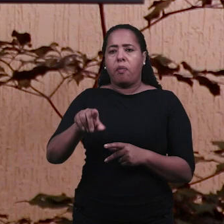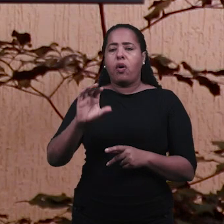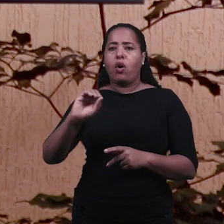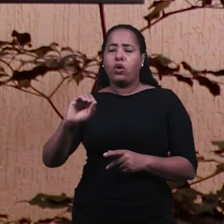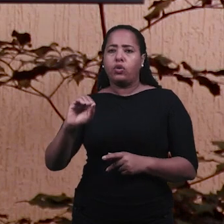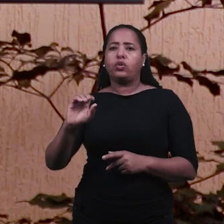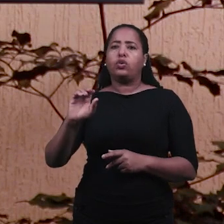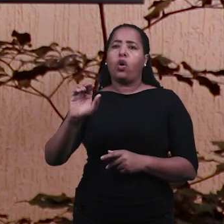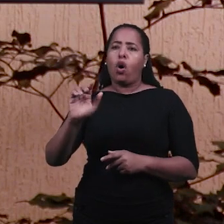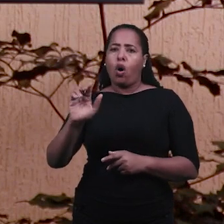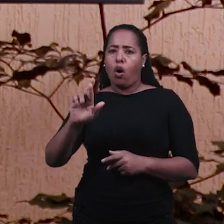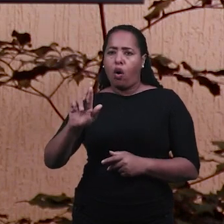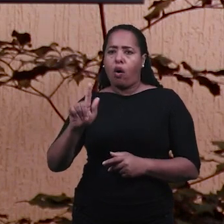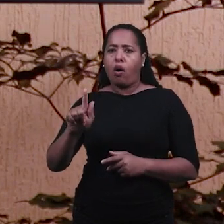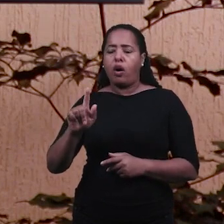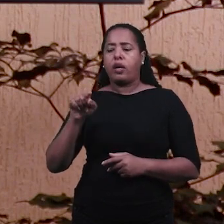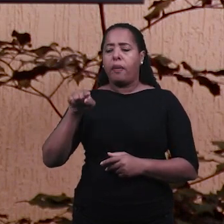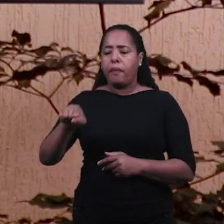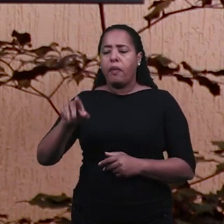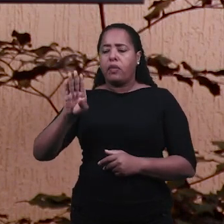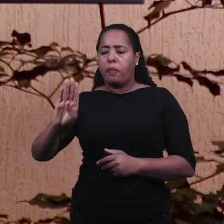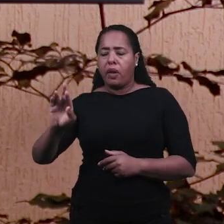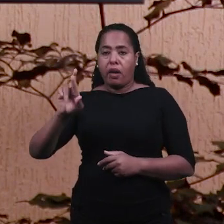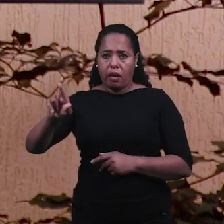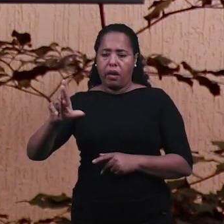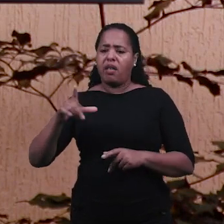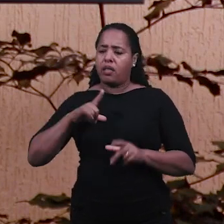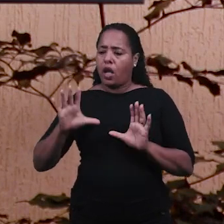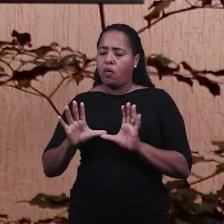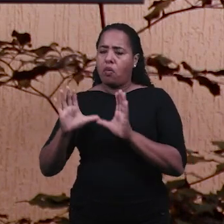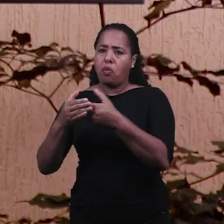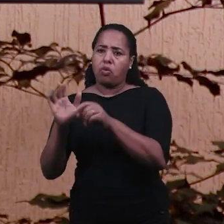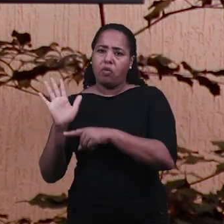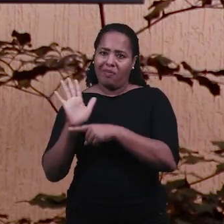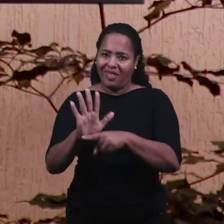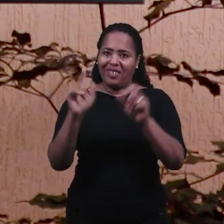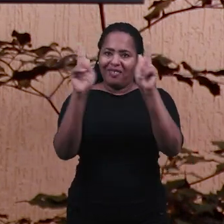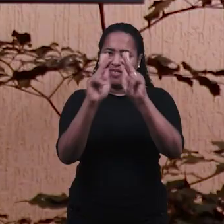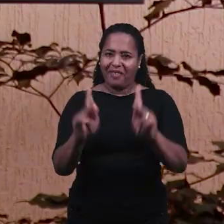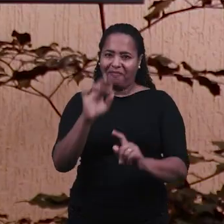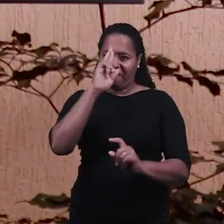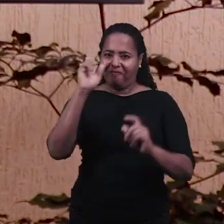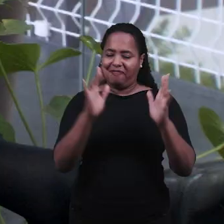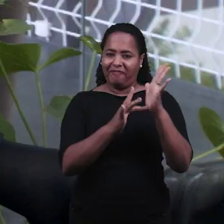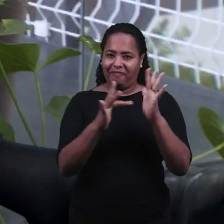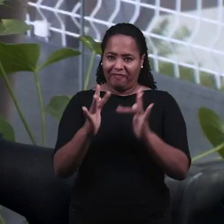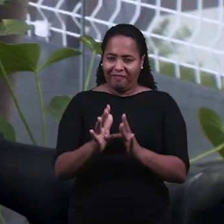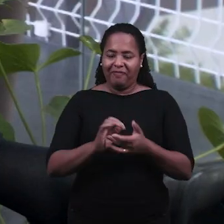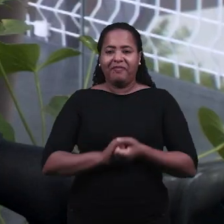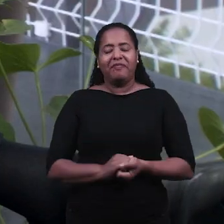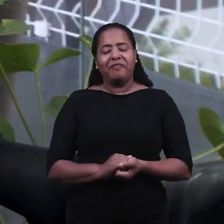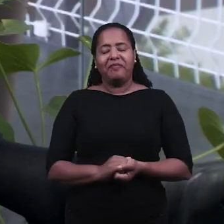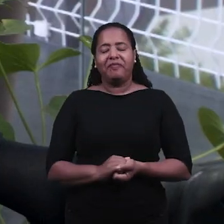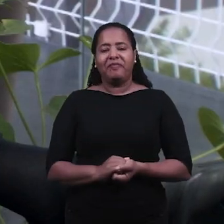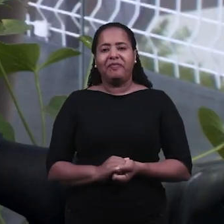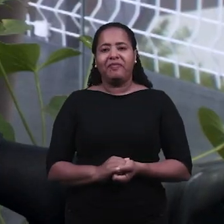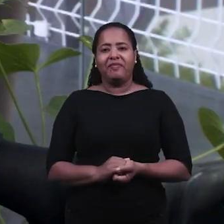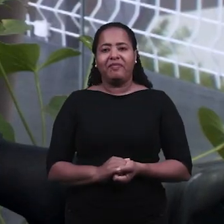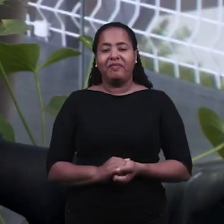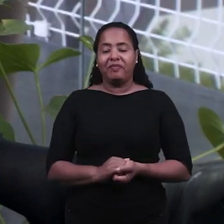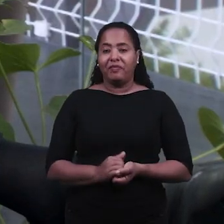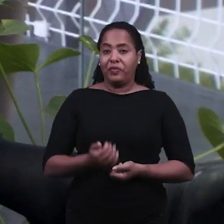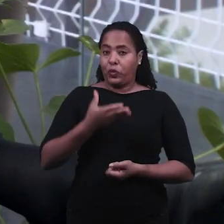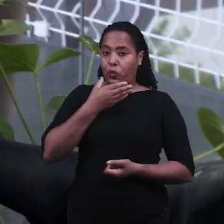accessibilité@presbyterio.org.br. Il y a toute une équipe prête pour aider les frères et sœurs. La paix du Seigneur Jésus. Le grand roi